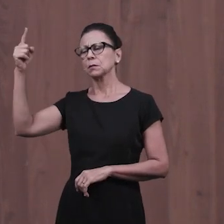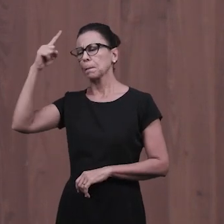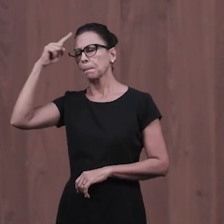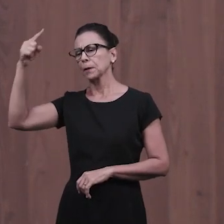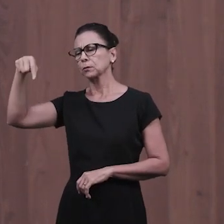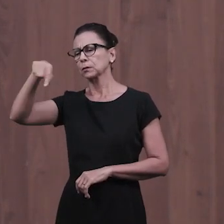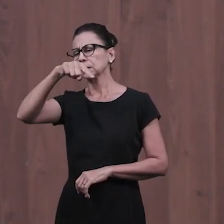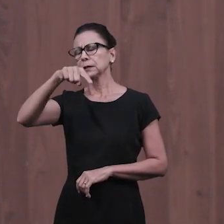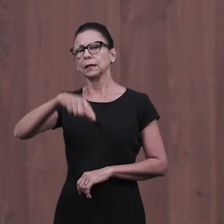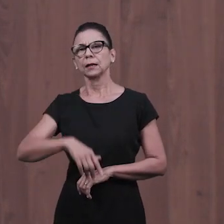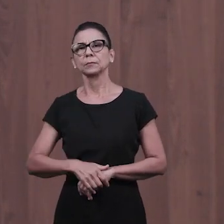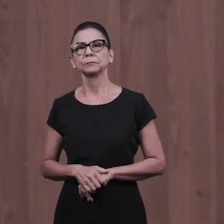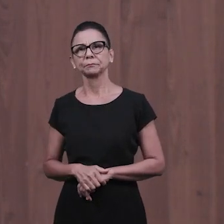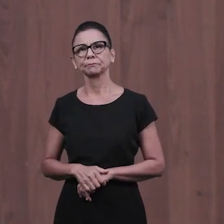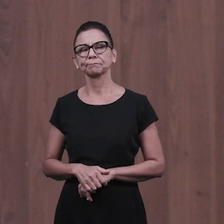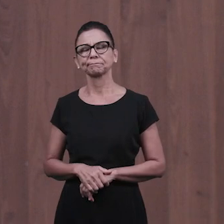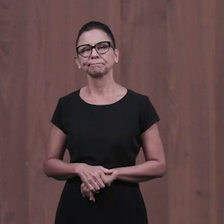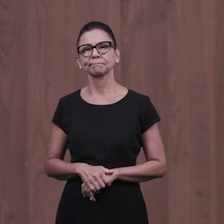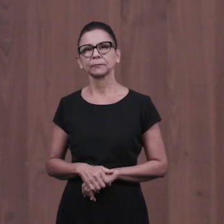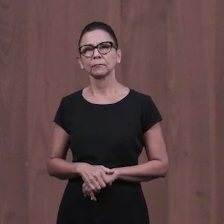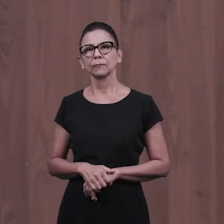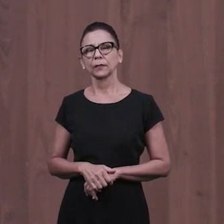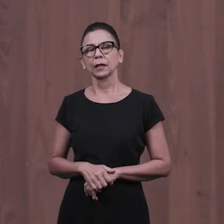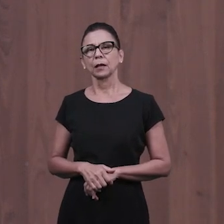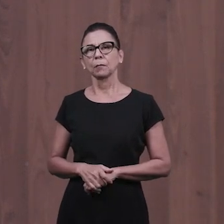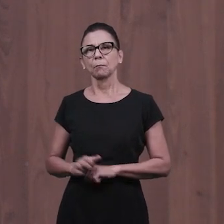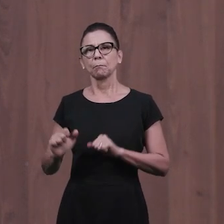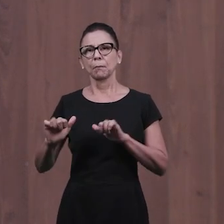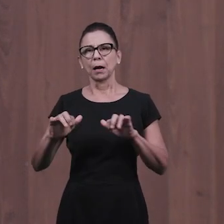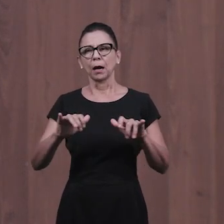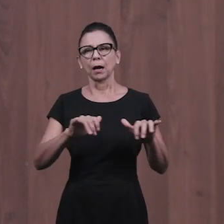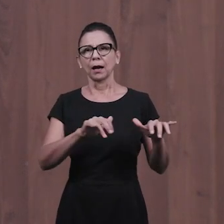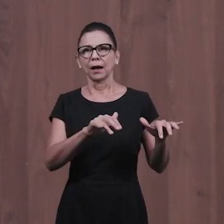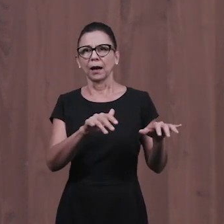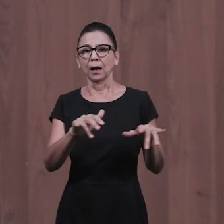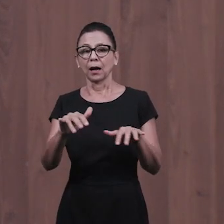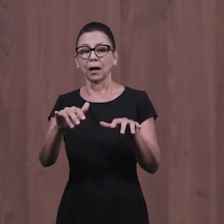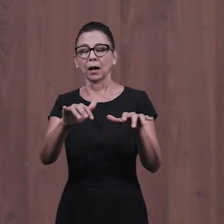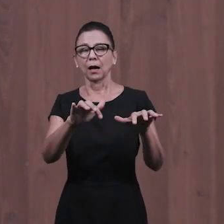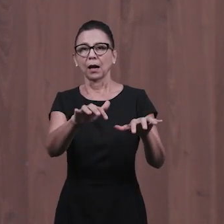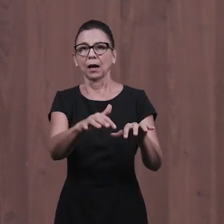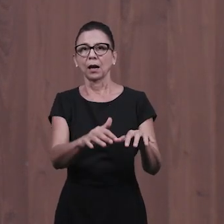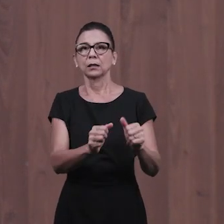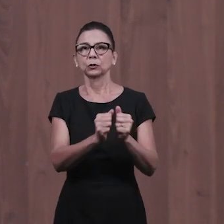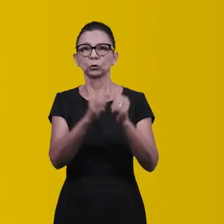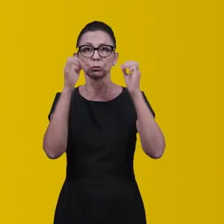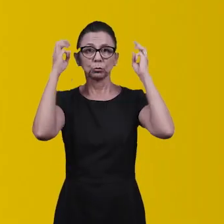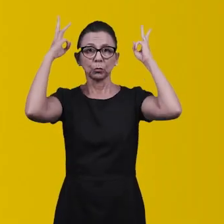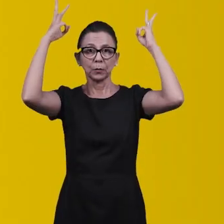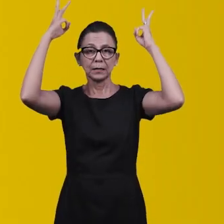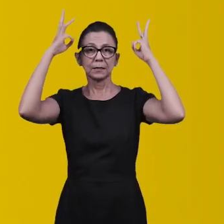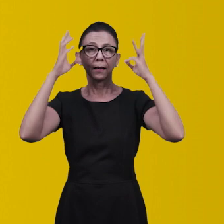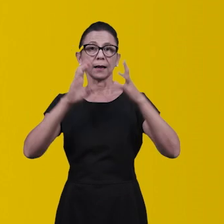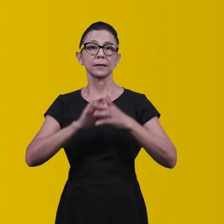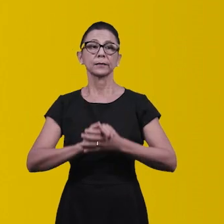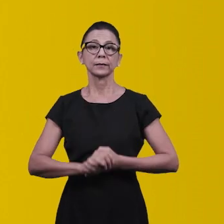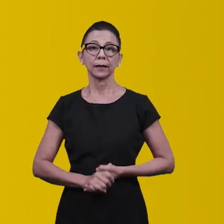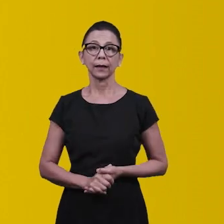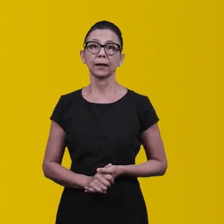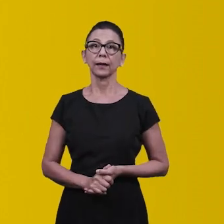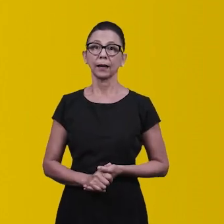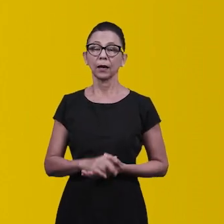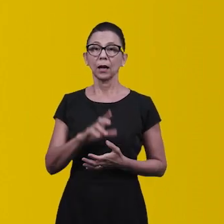vers la terre promise. Beaucoup de difficultés, le peuple a fait face. Une fois qu'ils ont traversé le Jourdain, il y a